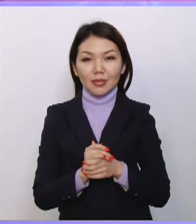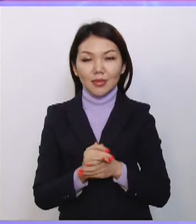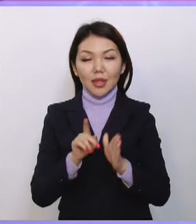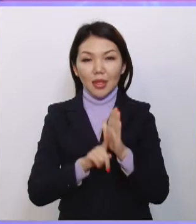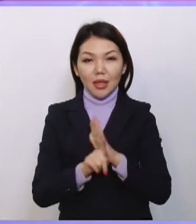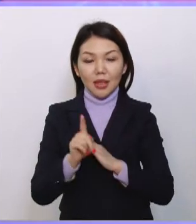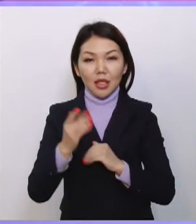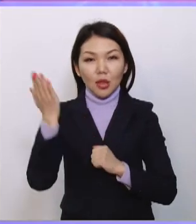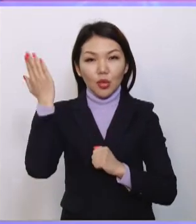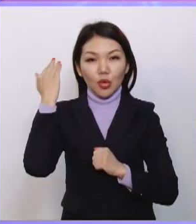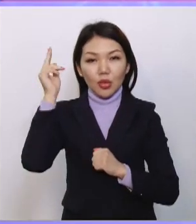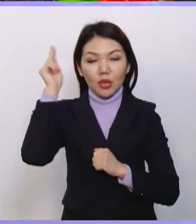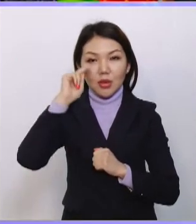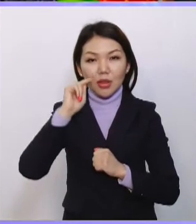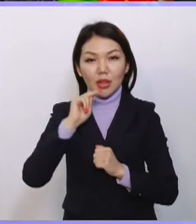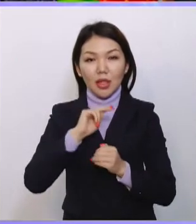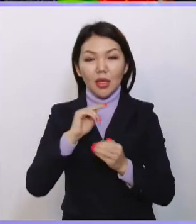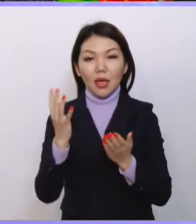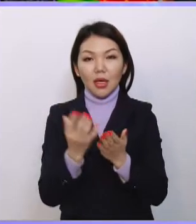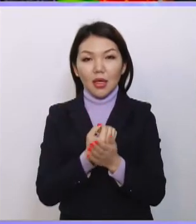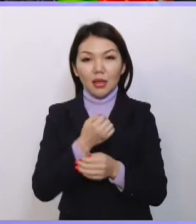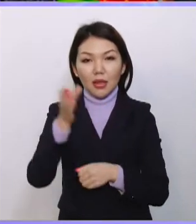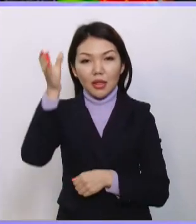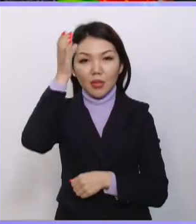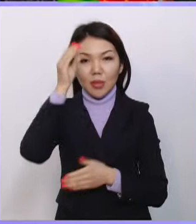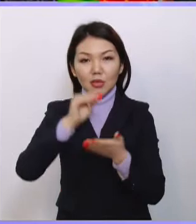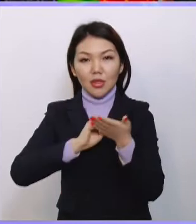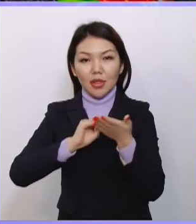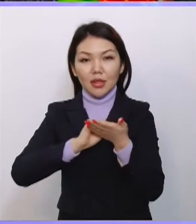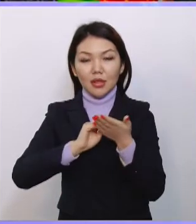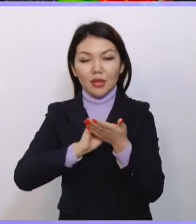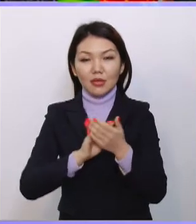Адегенде, мурунку сабакта алган билимибизди кайталайбыз.